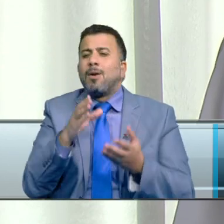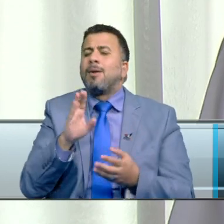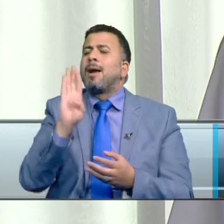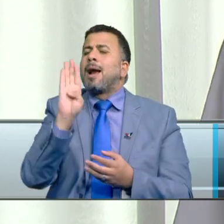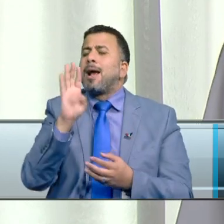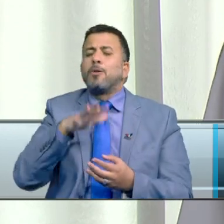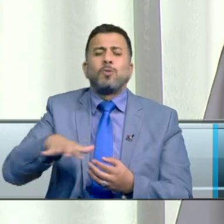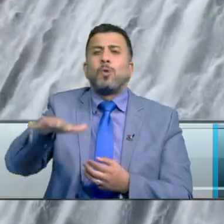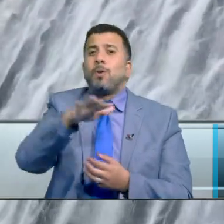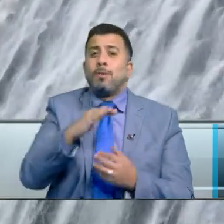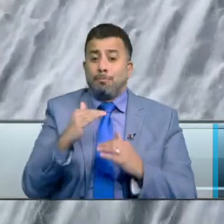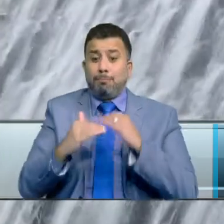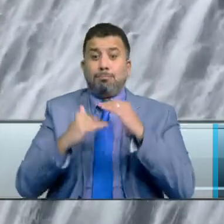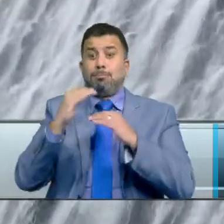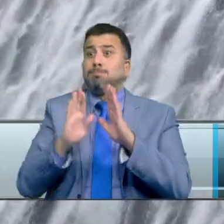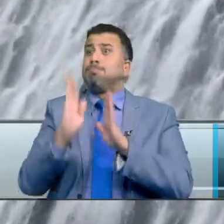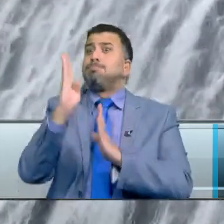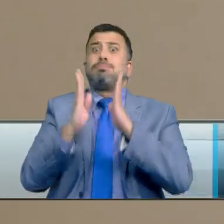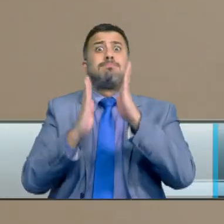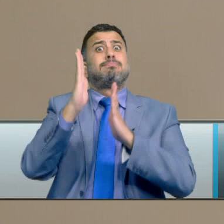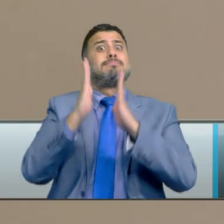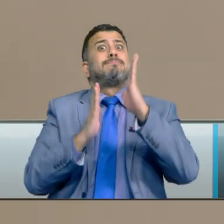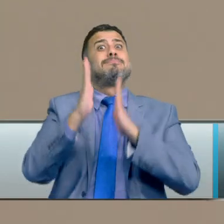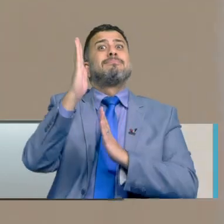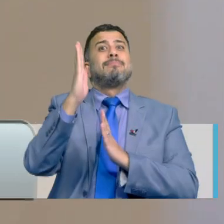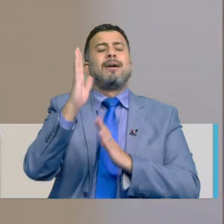الكائنات ولي علا وشيد مستواها،